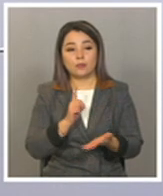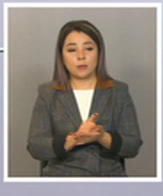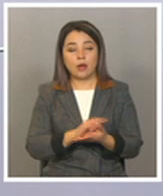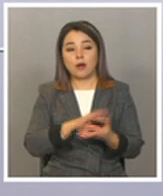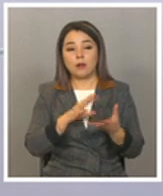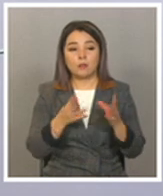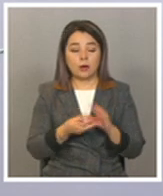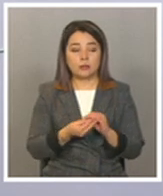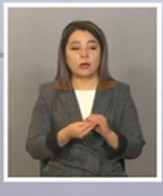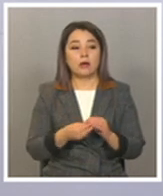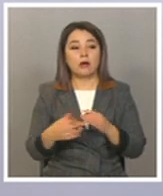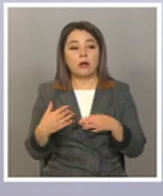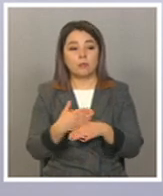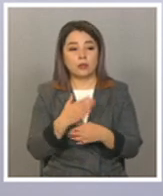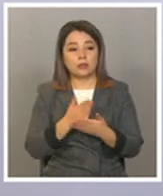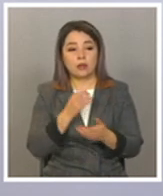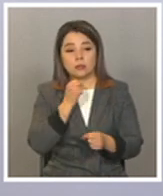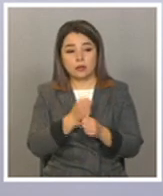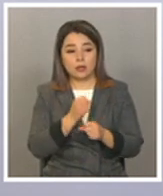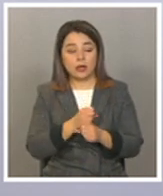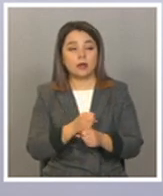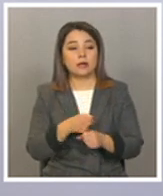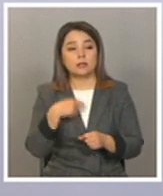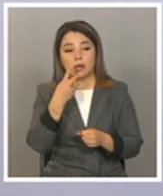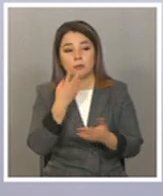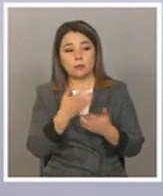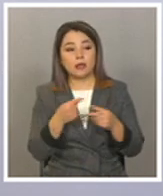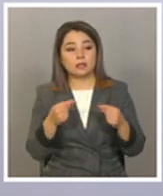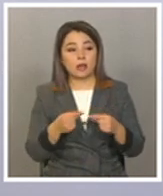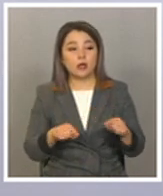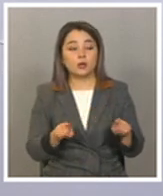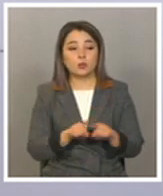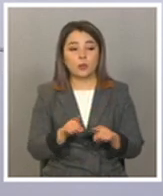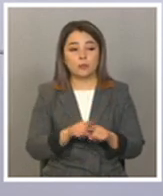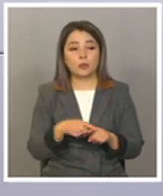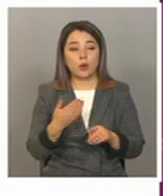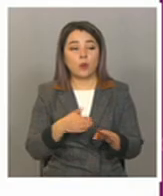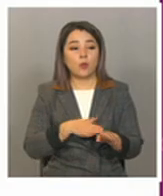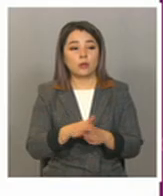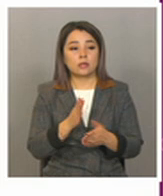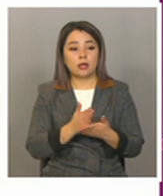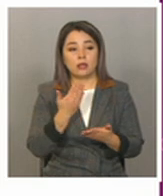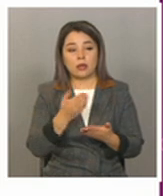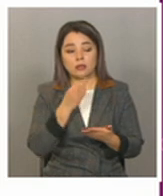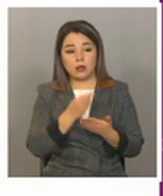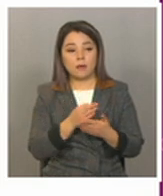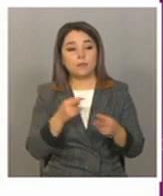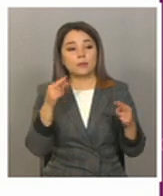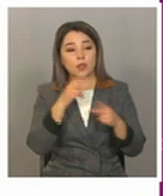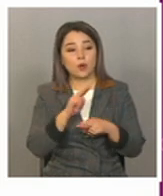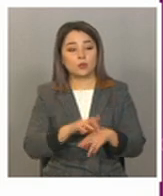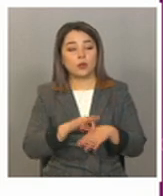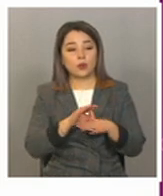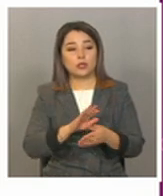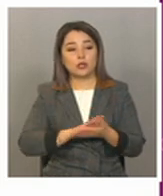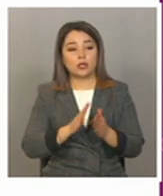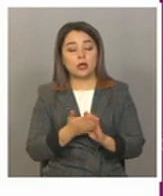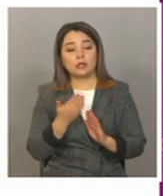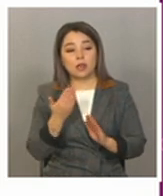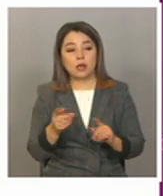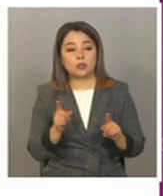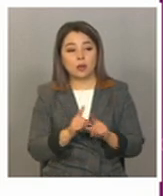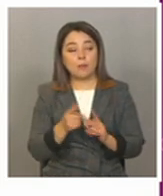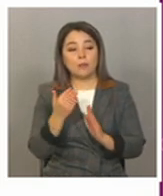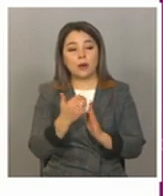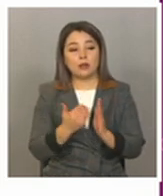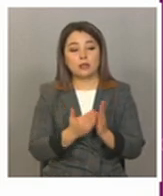барлық операциялар типтің сәйкестігіне қарай орындалады. Қателер түзетілмеген жағдайда